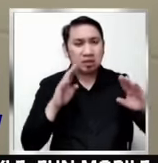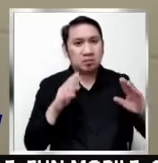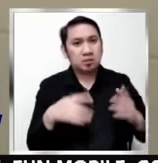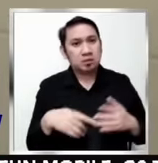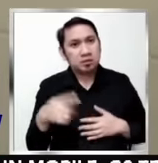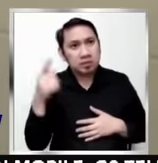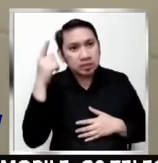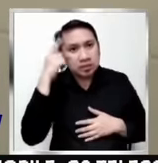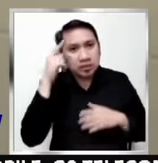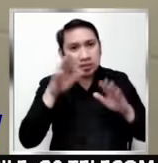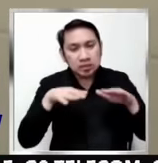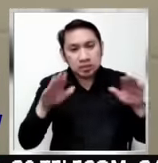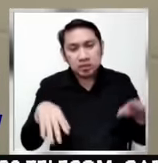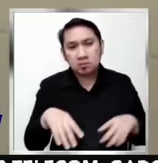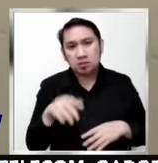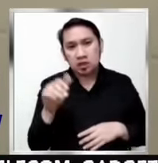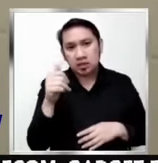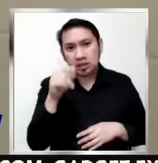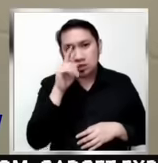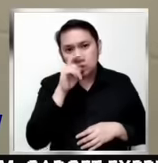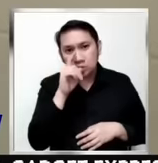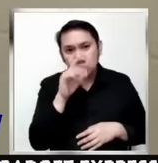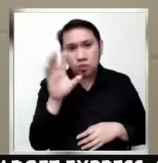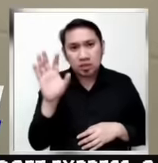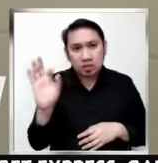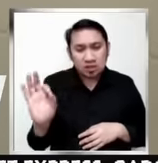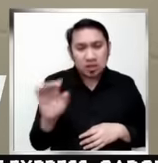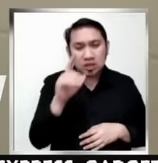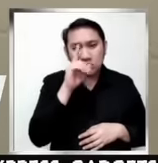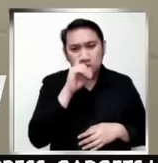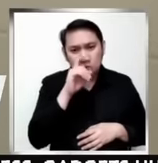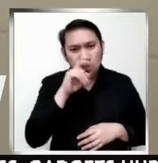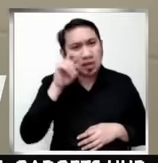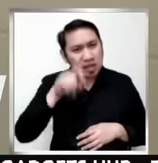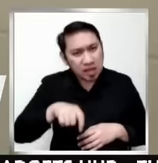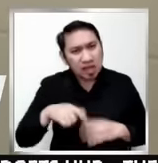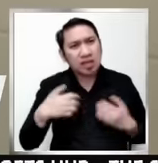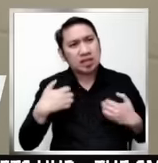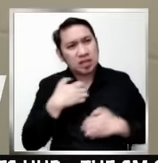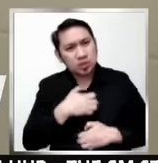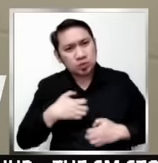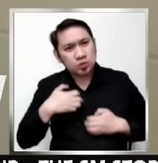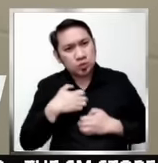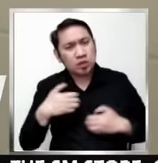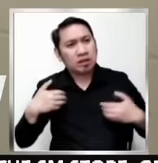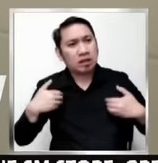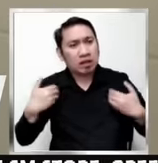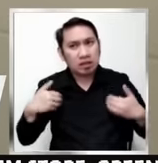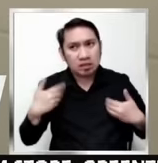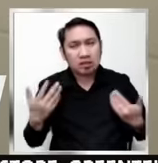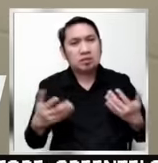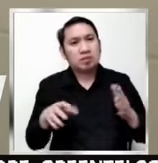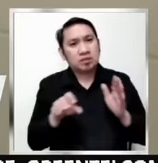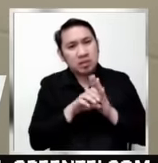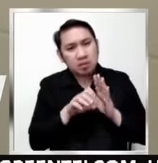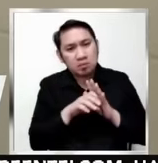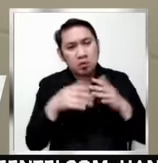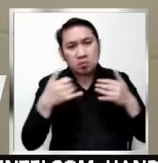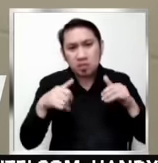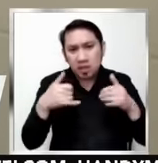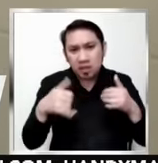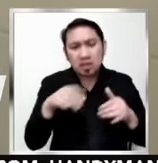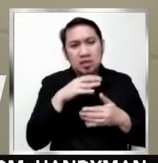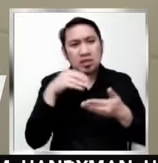10 years old, 9 years old, dapat na-enjoy pa nila yung kabataan nila, pagkabata nila, with playing, with studying, but now they